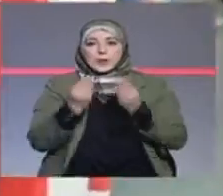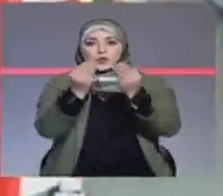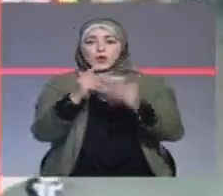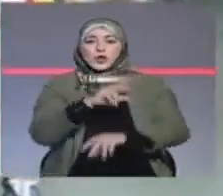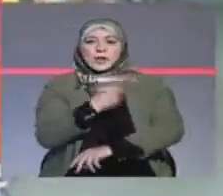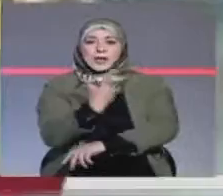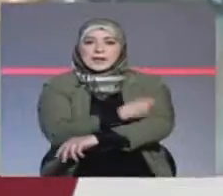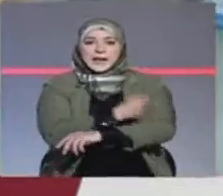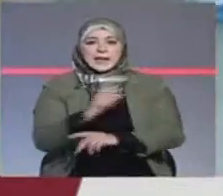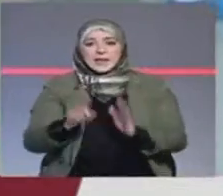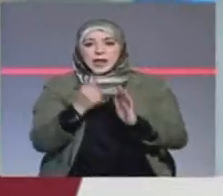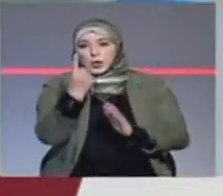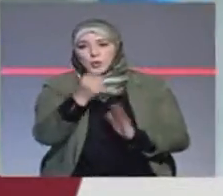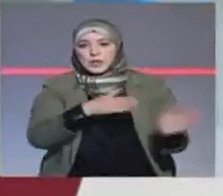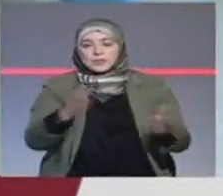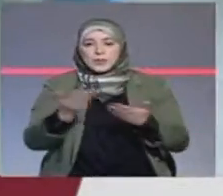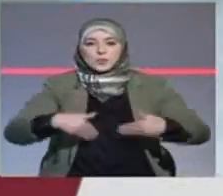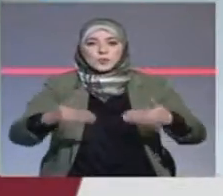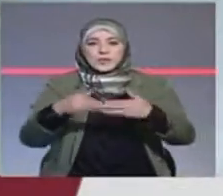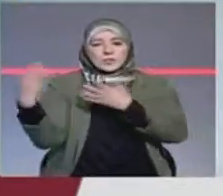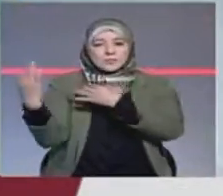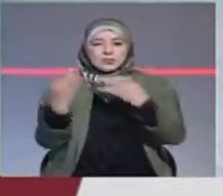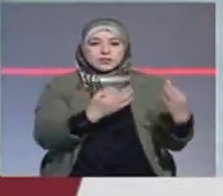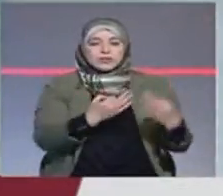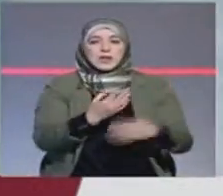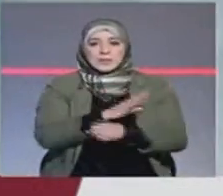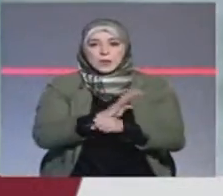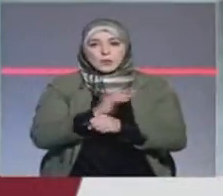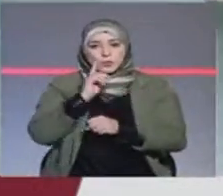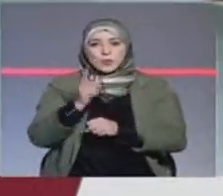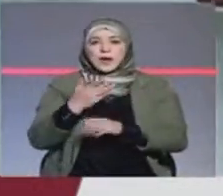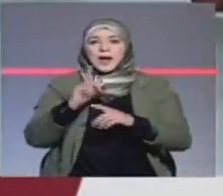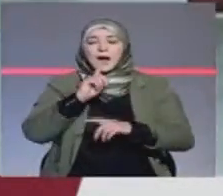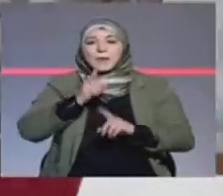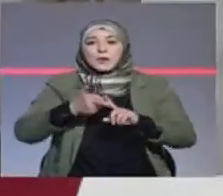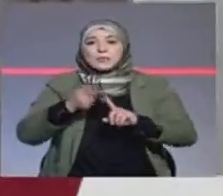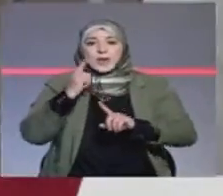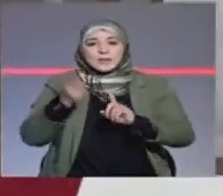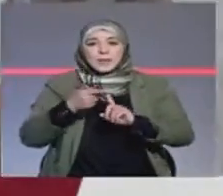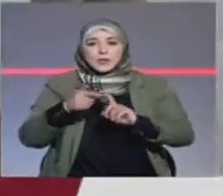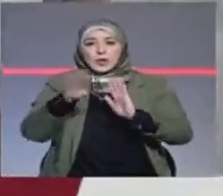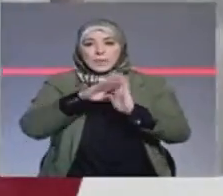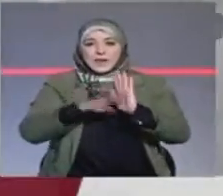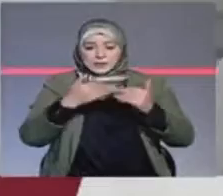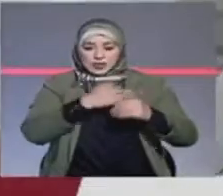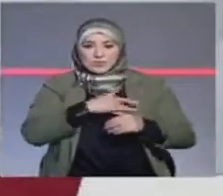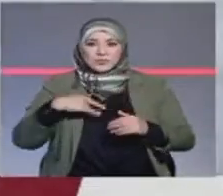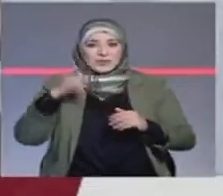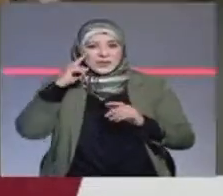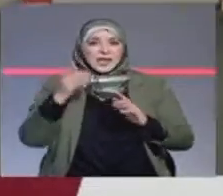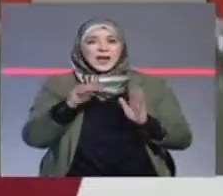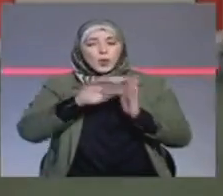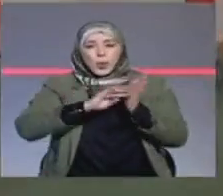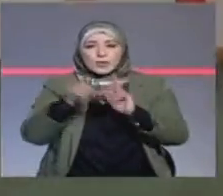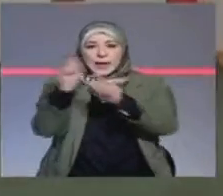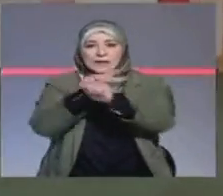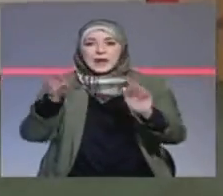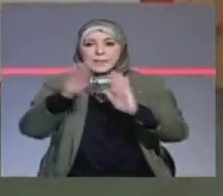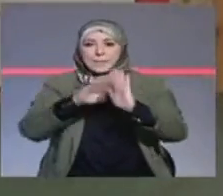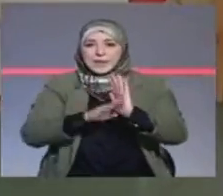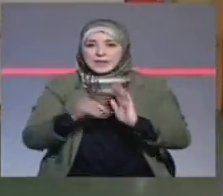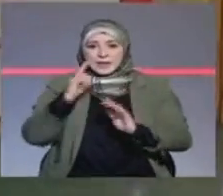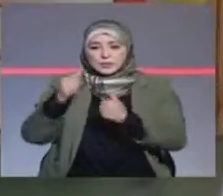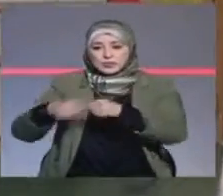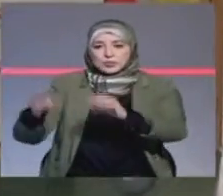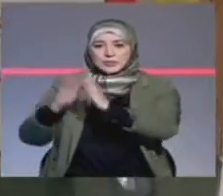تتلقح. وضع صحي وصف بالدقيق يفرض قبل كل شيء التزام هذه الولايات السابق ذكرها ببنود